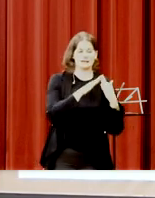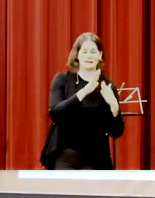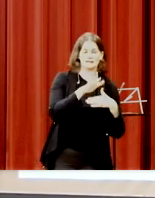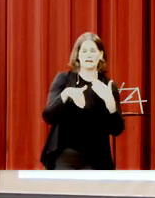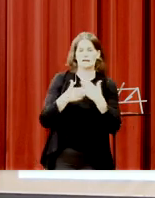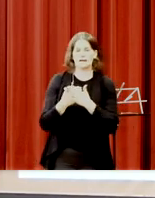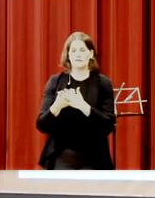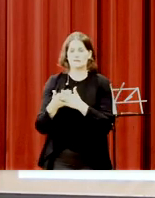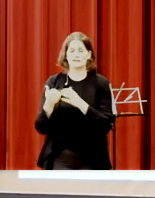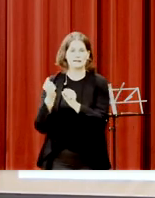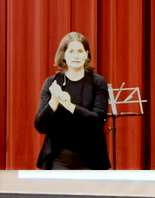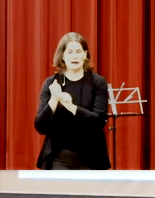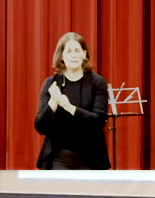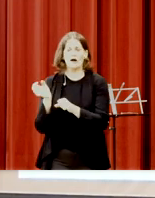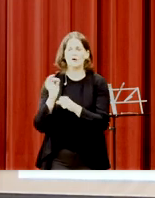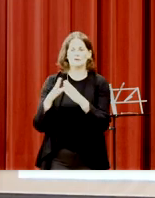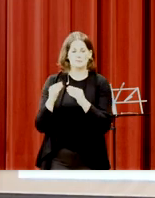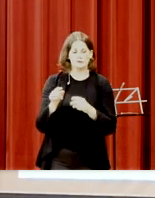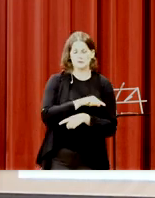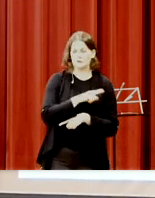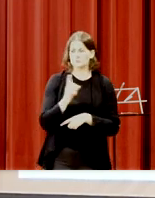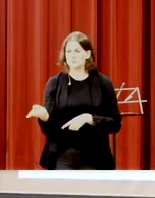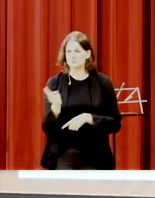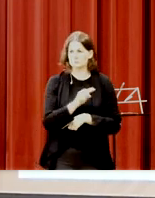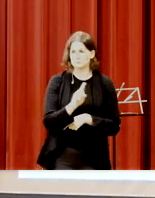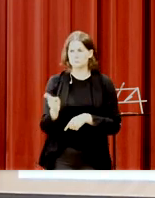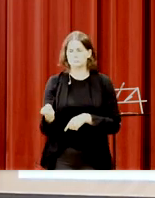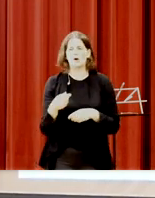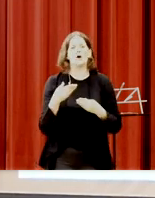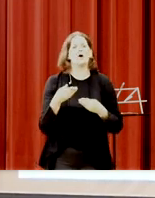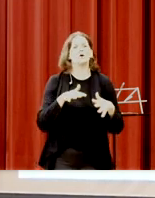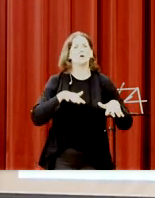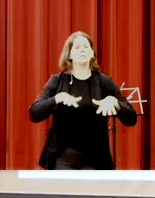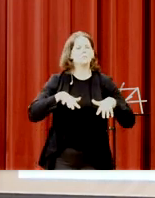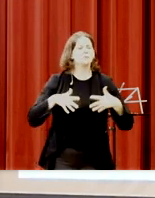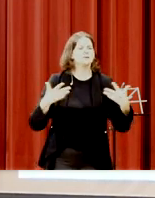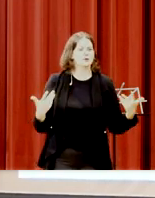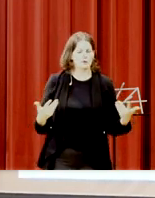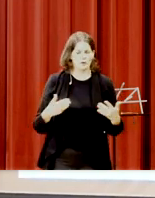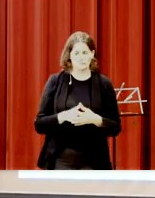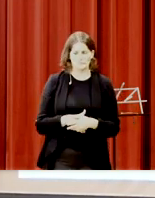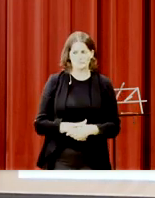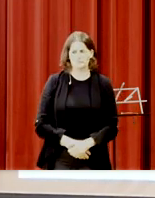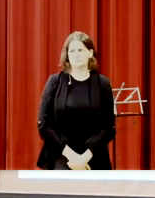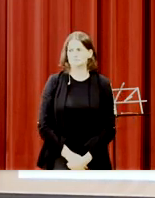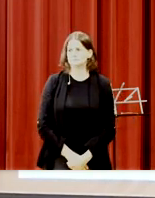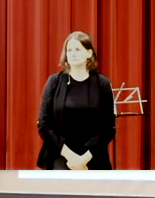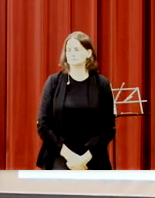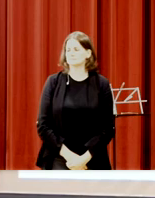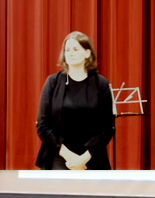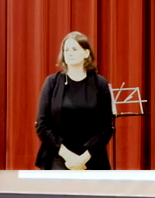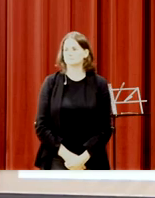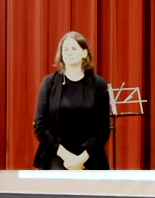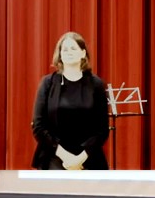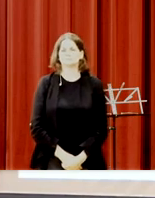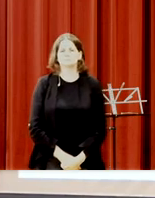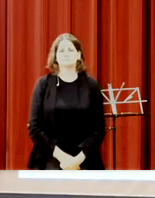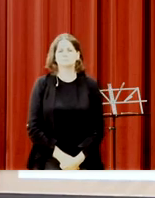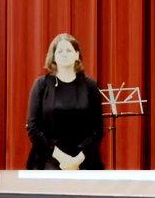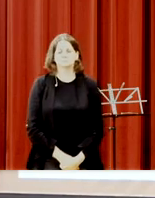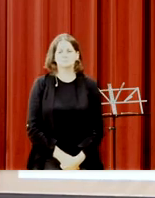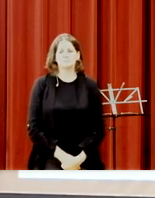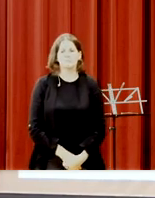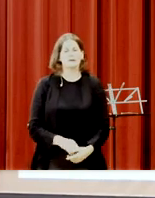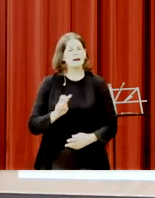com a universitat, o, en altres àmbits, dissenyar i implementar les accions derivades de l'enquesta de clima laboral del